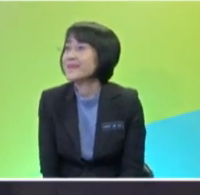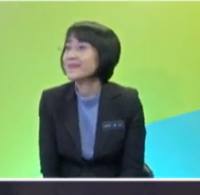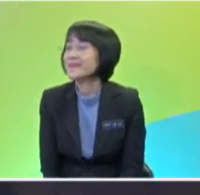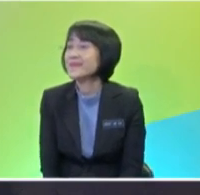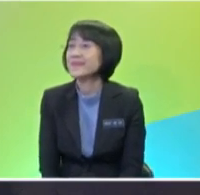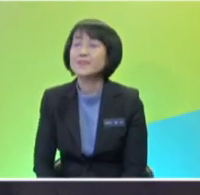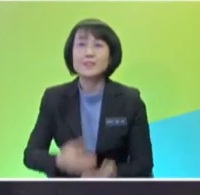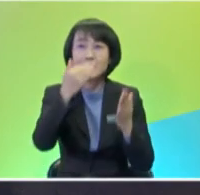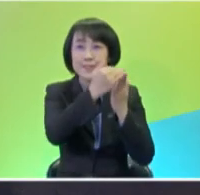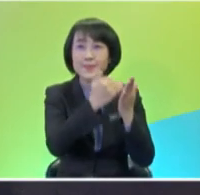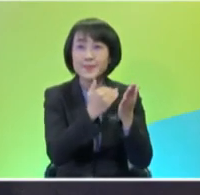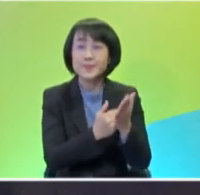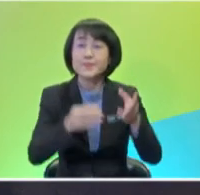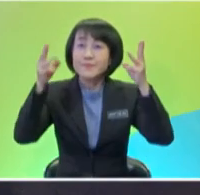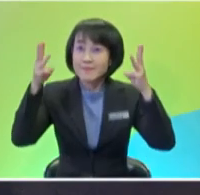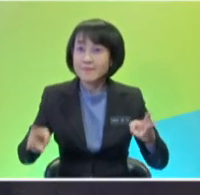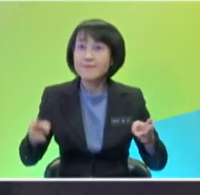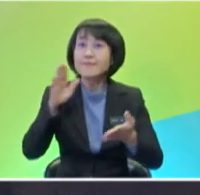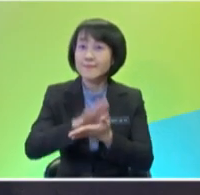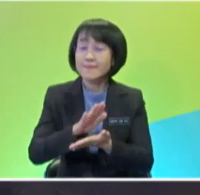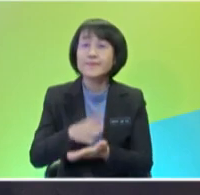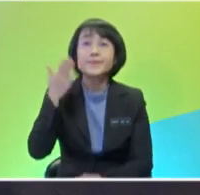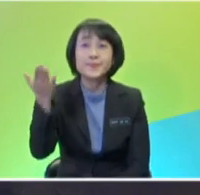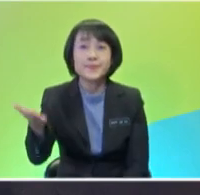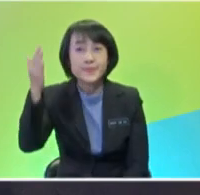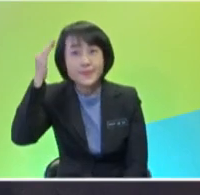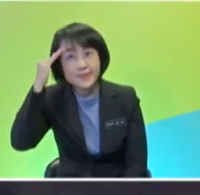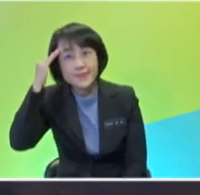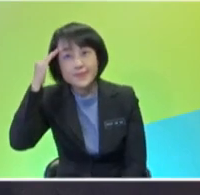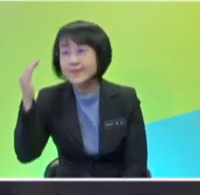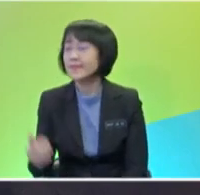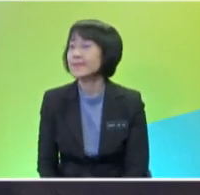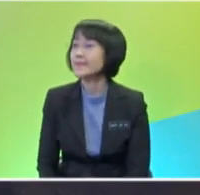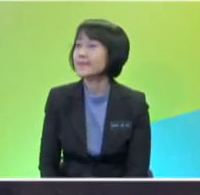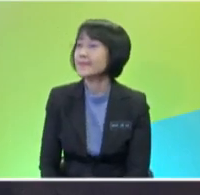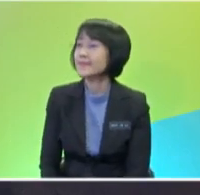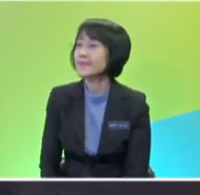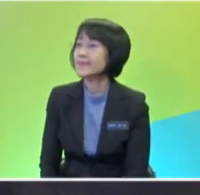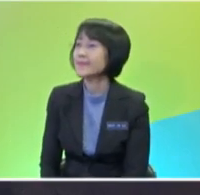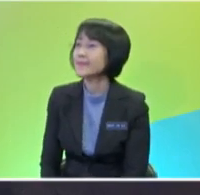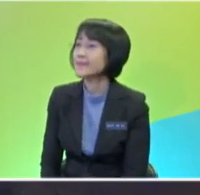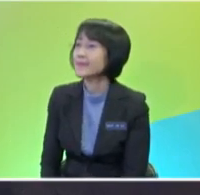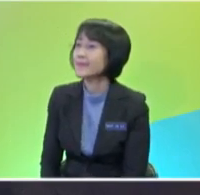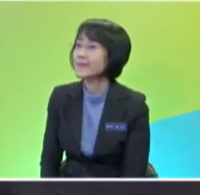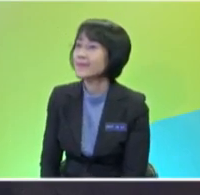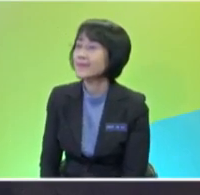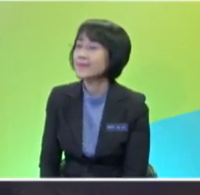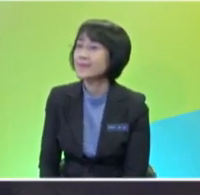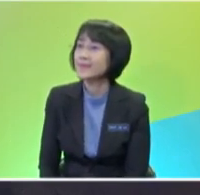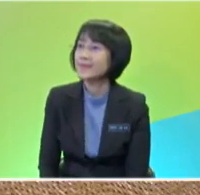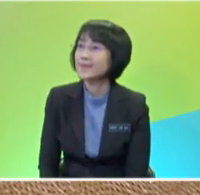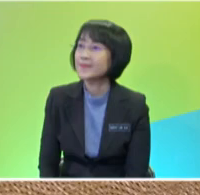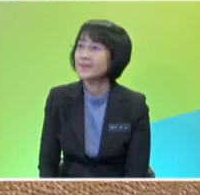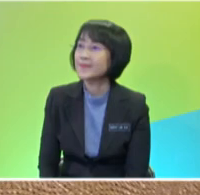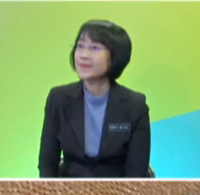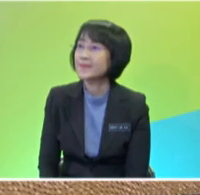sekolah yang anda buat dapat tahu melalui rangkaian gambar di sini oke langkah yang kertas oke yang pertama